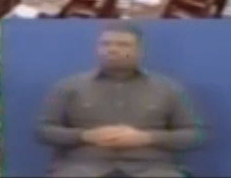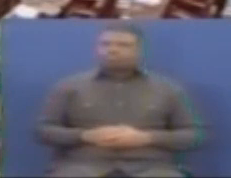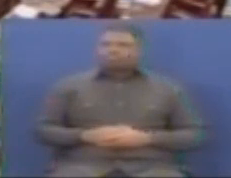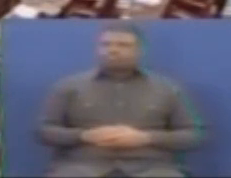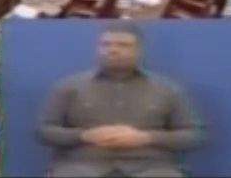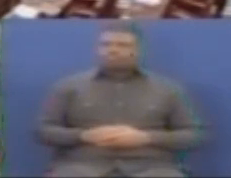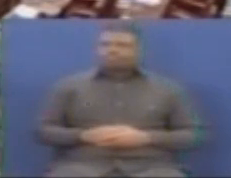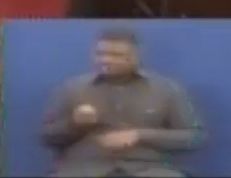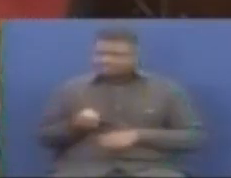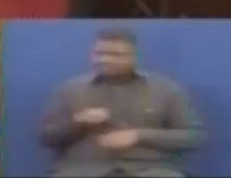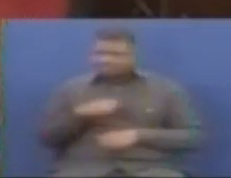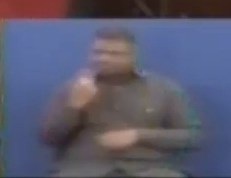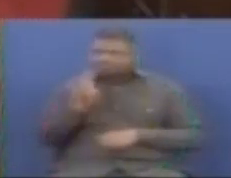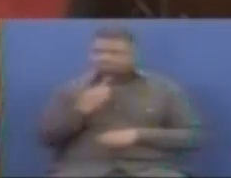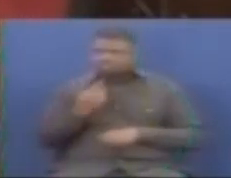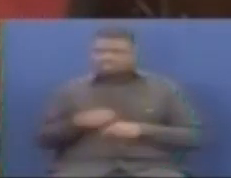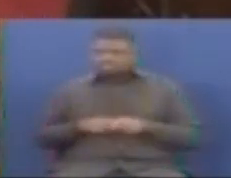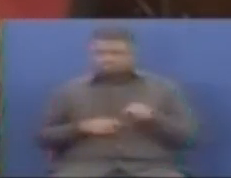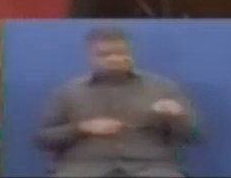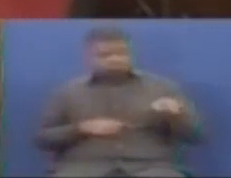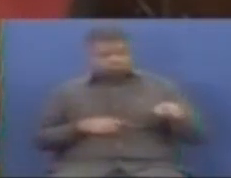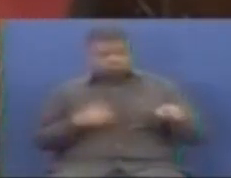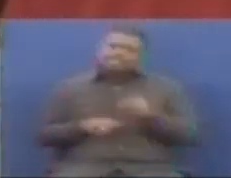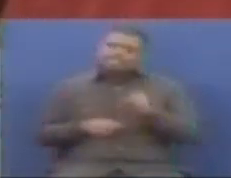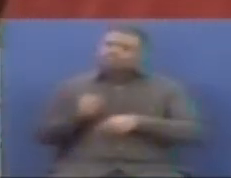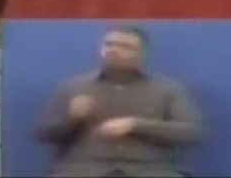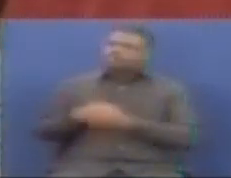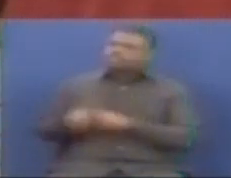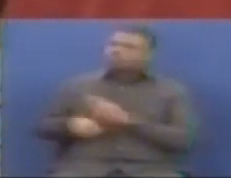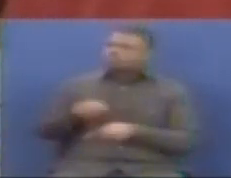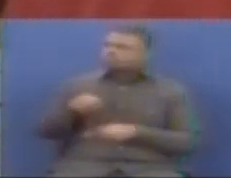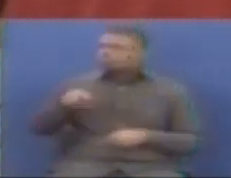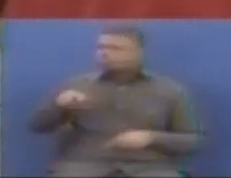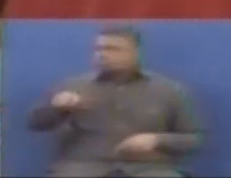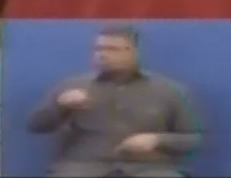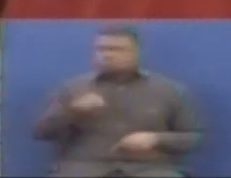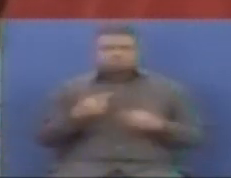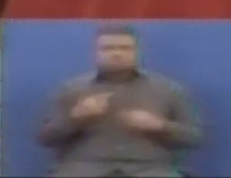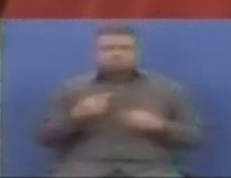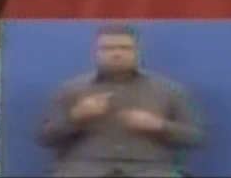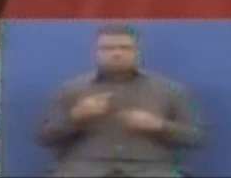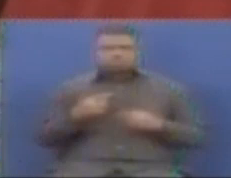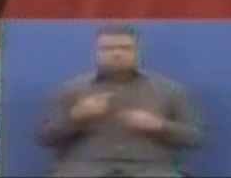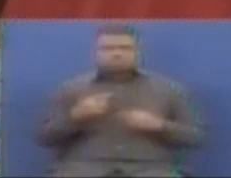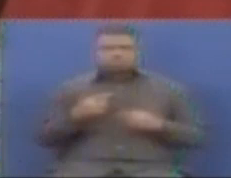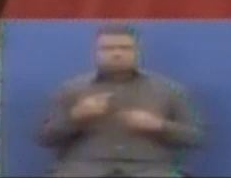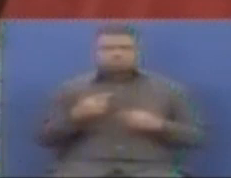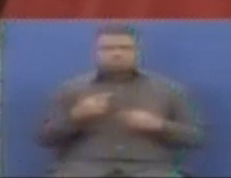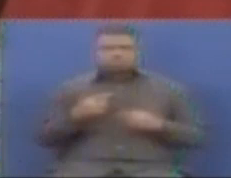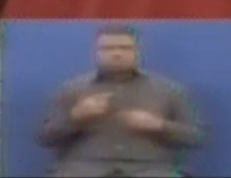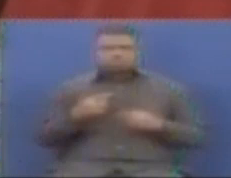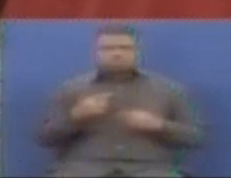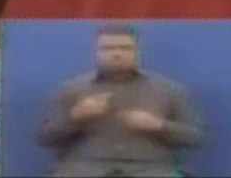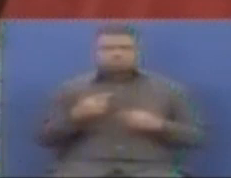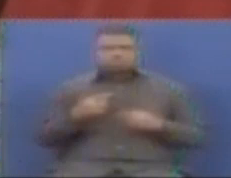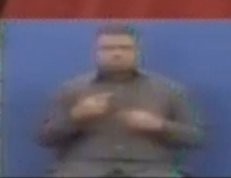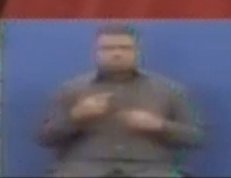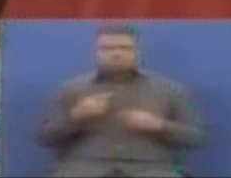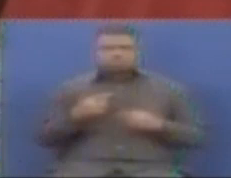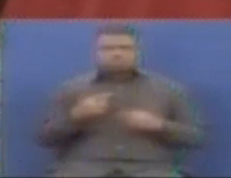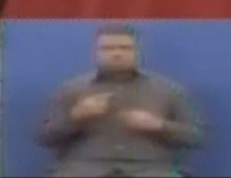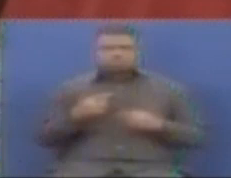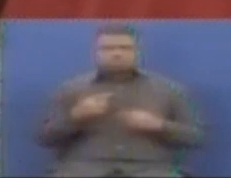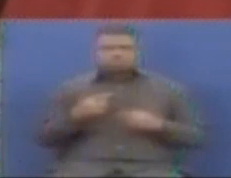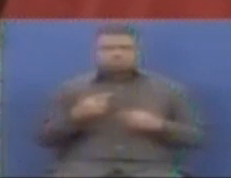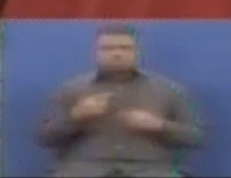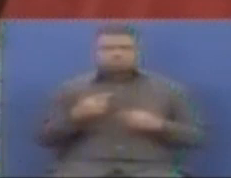Mheshimiwa Juma Kombo Hamad, swali la nyongeza. Mheshimiwa naibu spika, nashukuru. Nina masuala